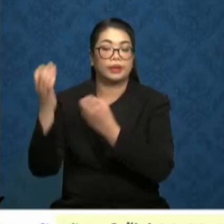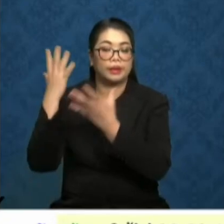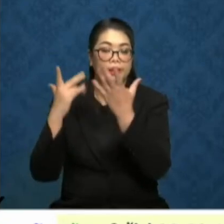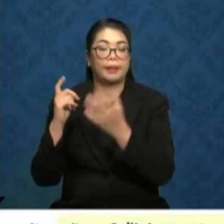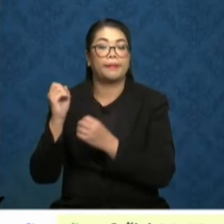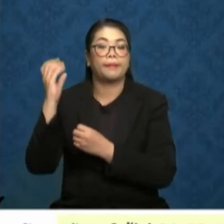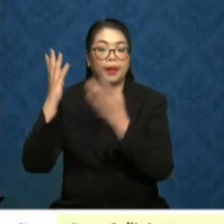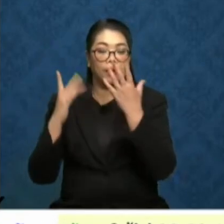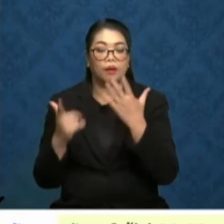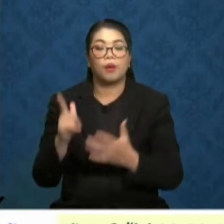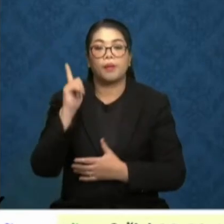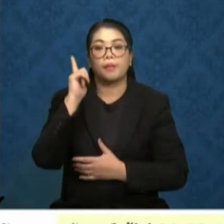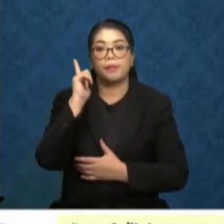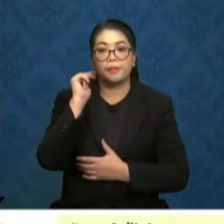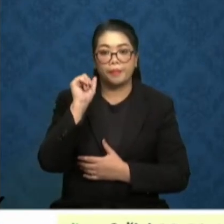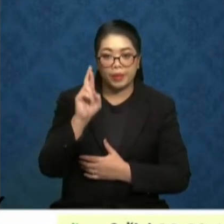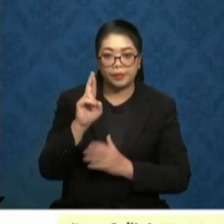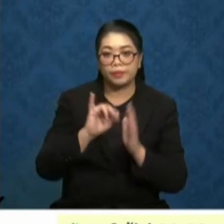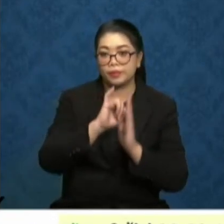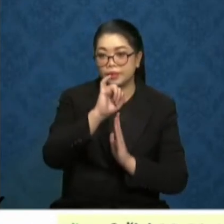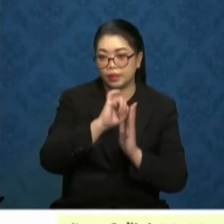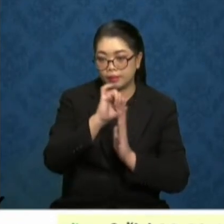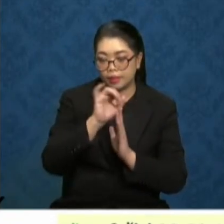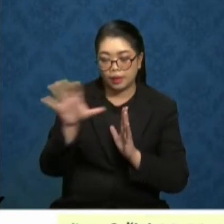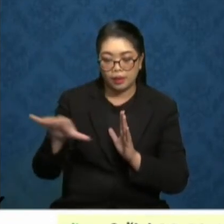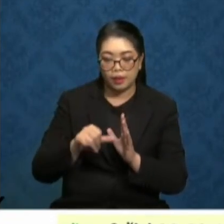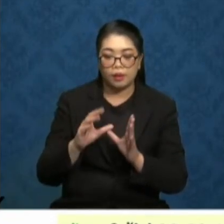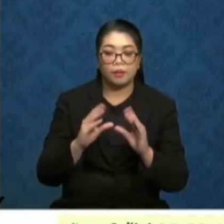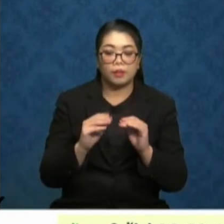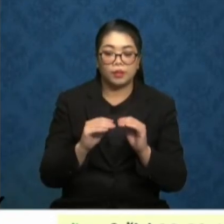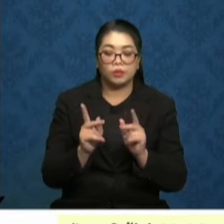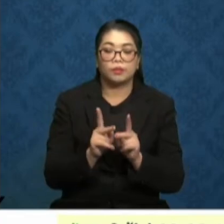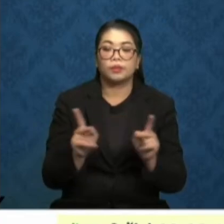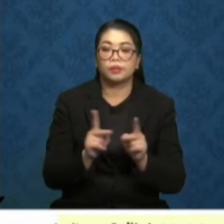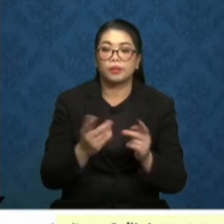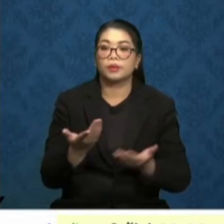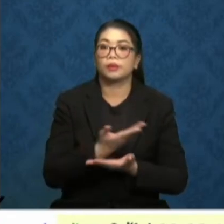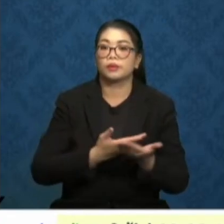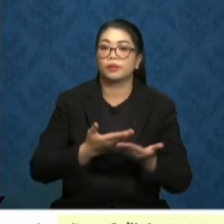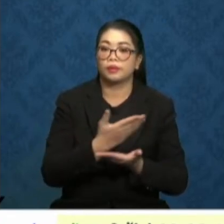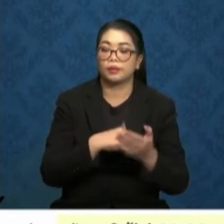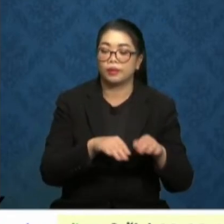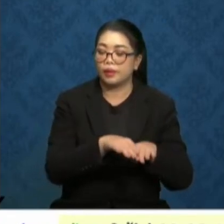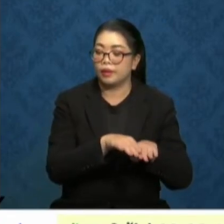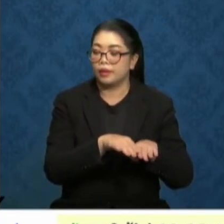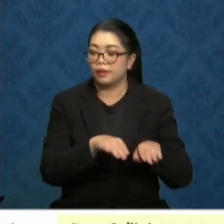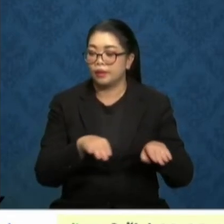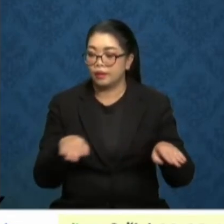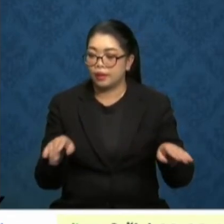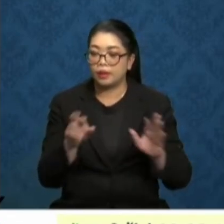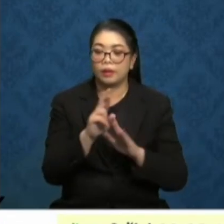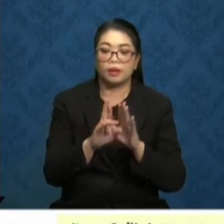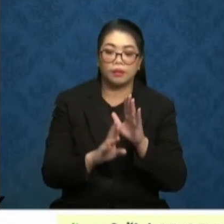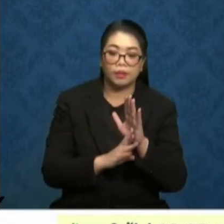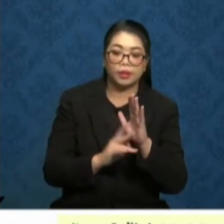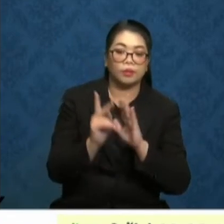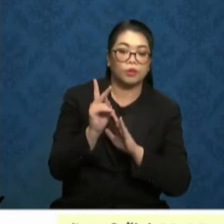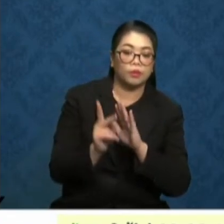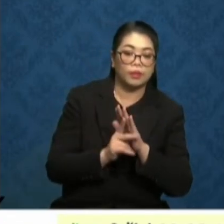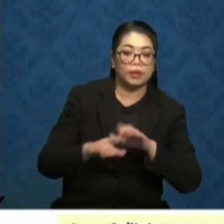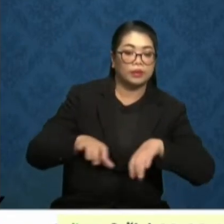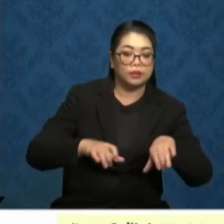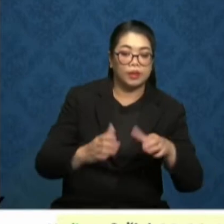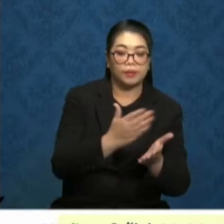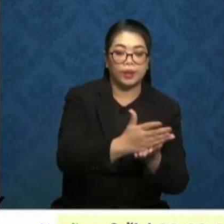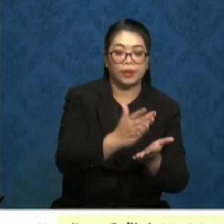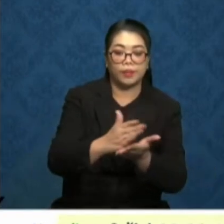หม เพื่อ นําเข้าสู่การประชุมของขณะกรรมการกันกองหักเกน ระเบีบกฎหมายในการจดที่ดิ